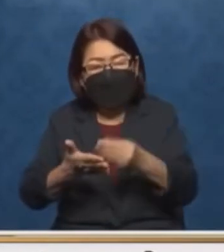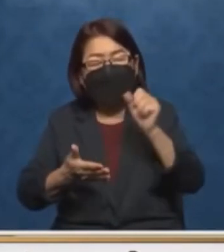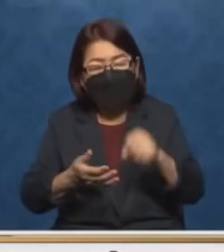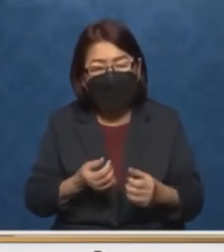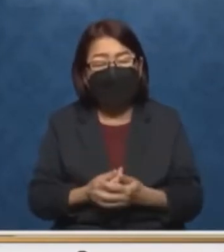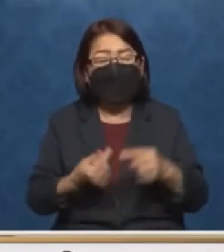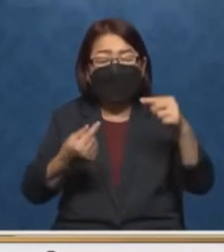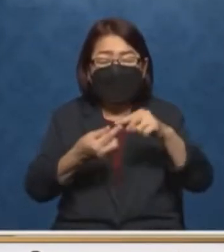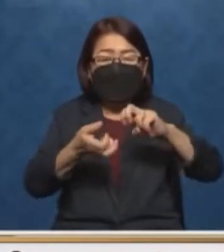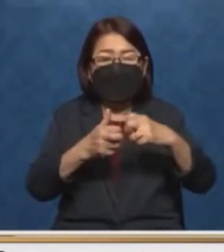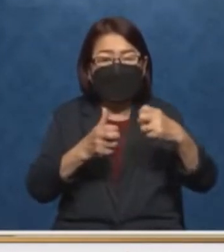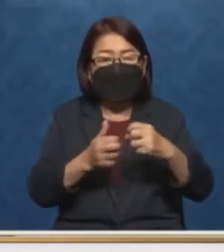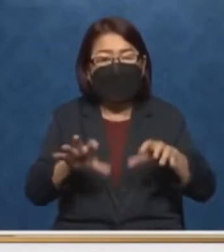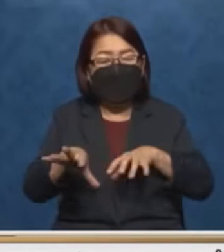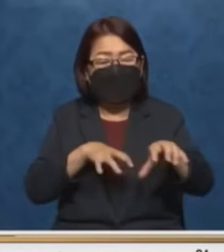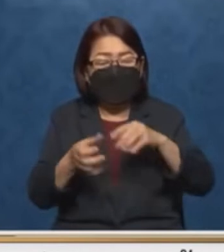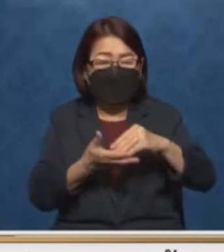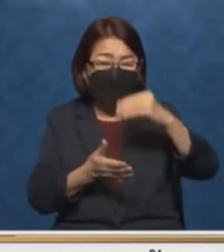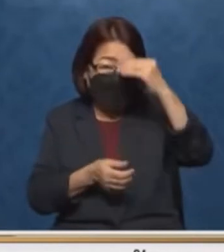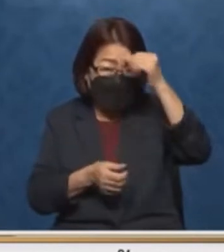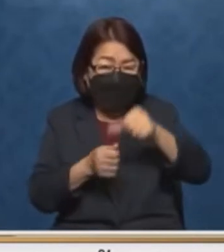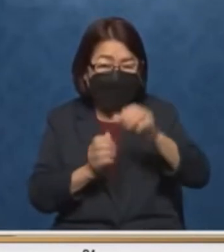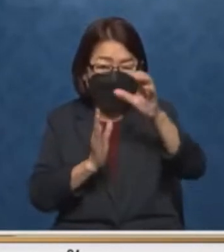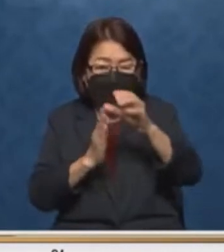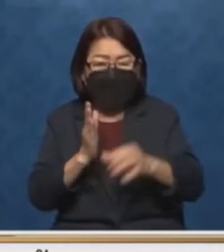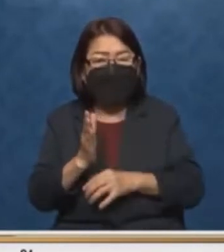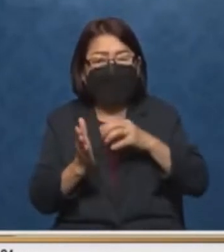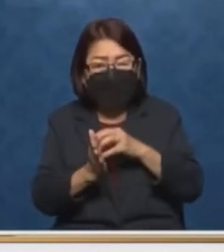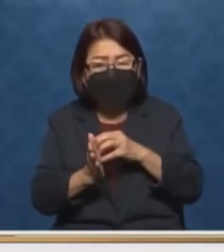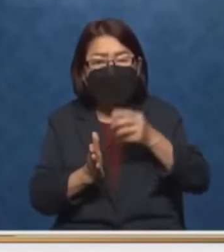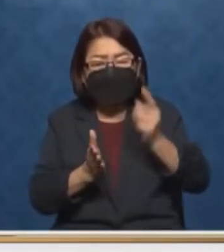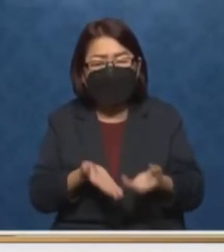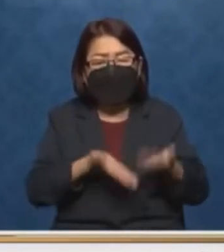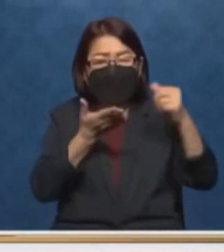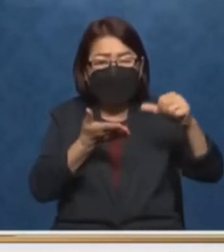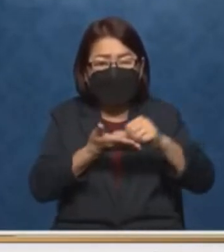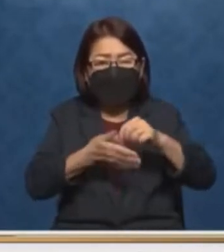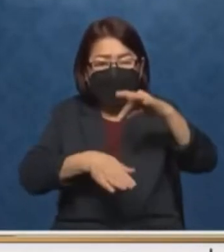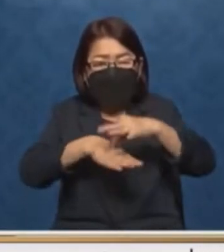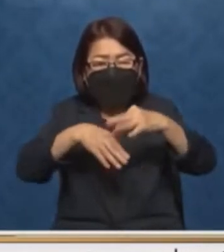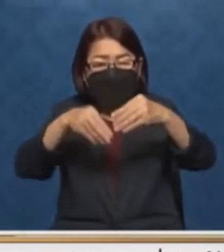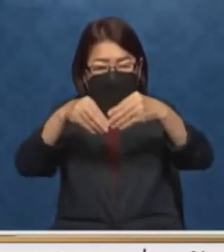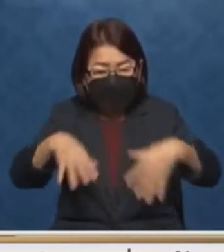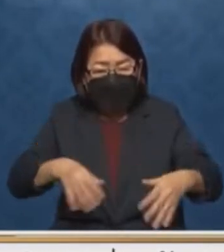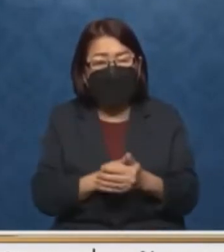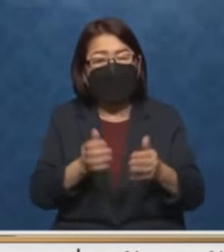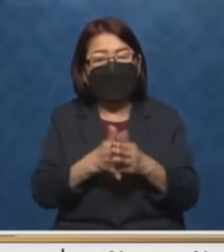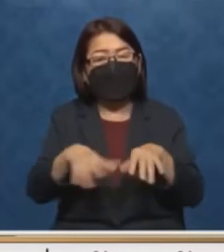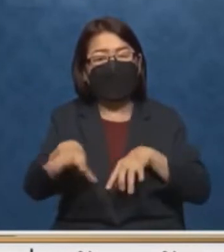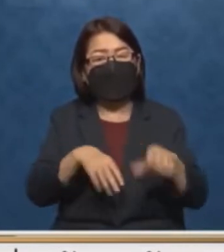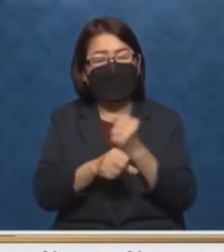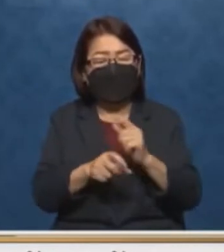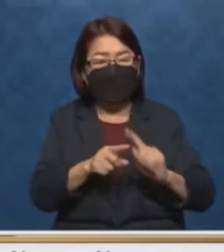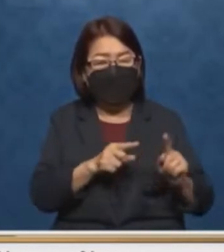จัดการของการศึกษาในส่วนภูมิภาคมีการปรับโครงสร้างองค์กรและก็ระบบการบริหารจัดการ